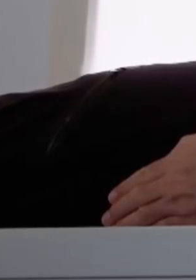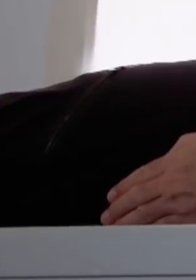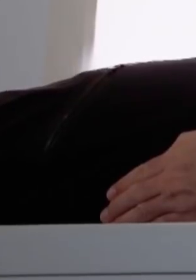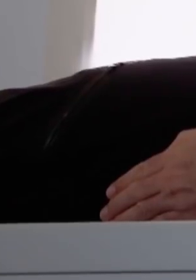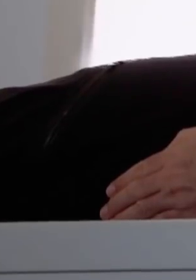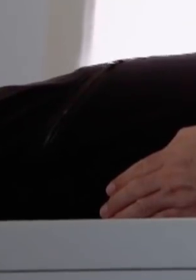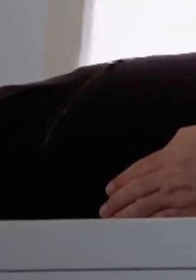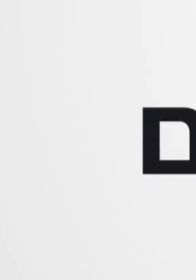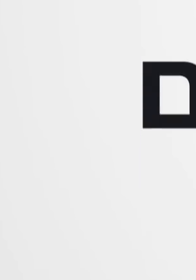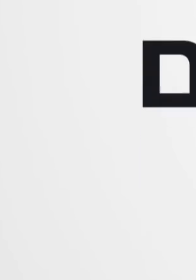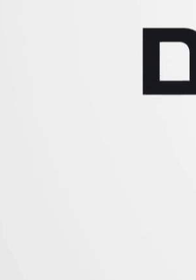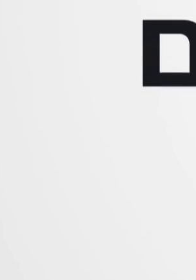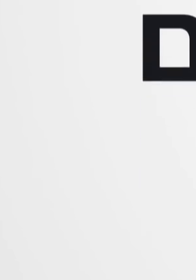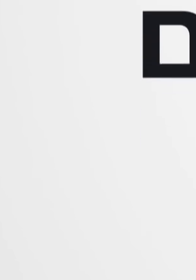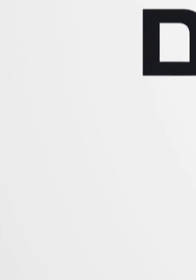חמוד.